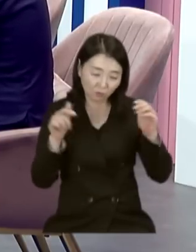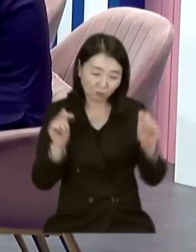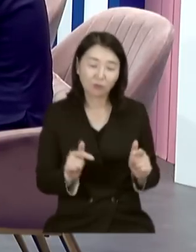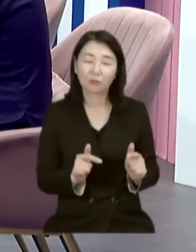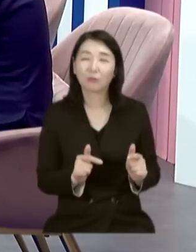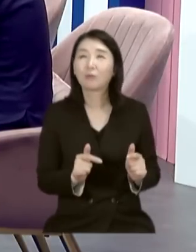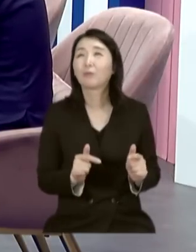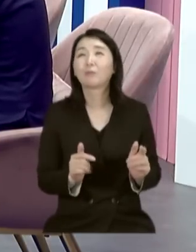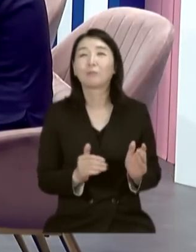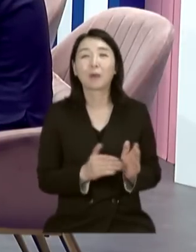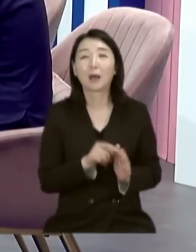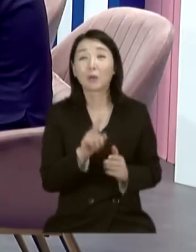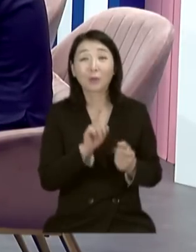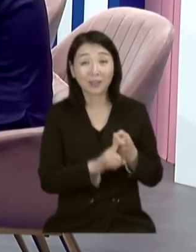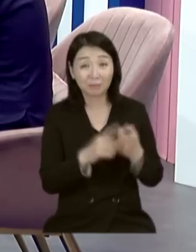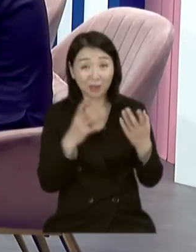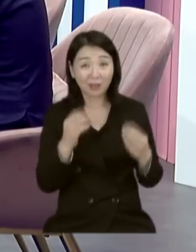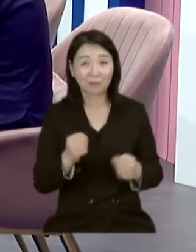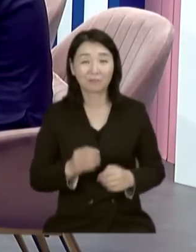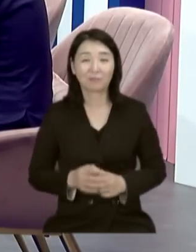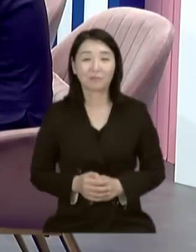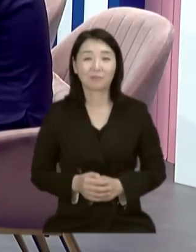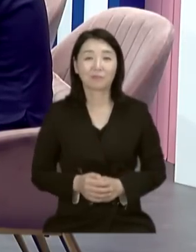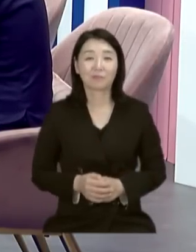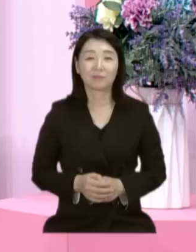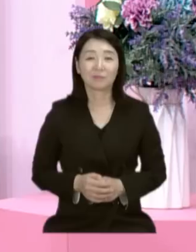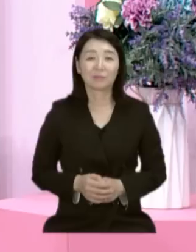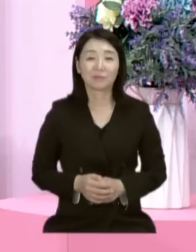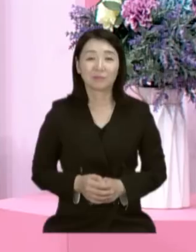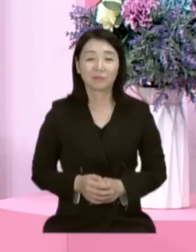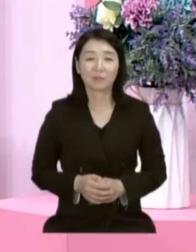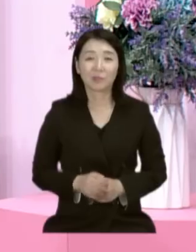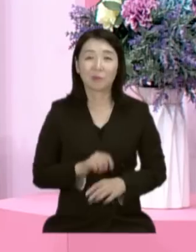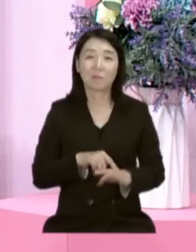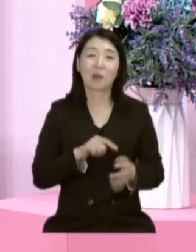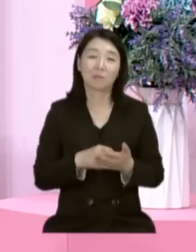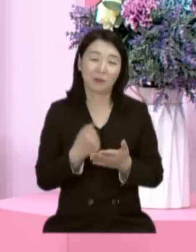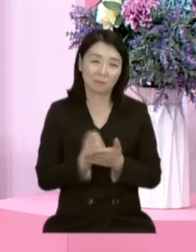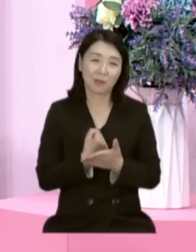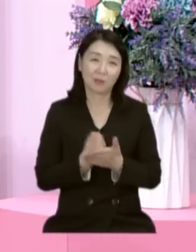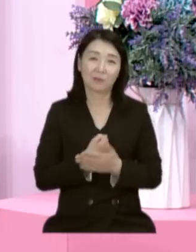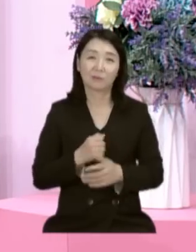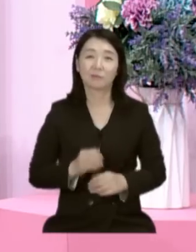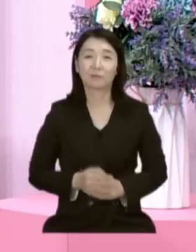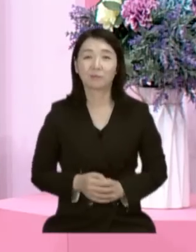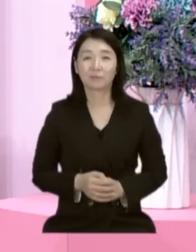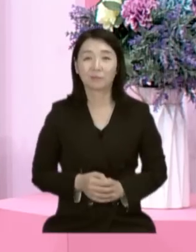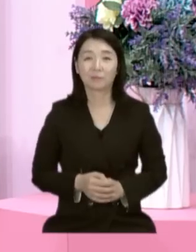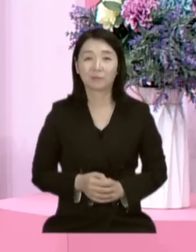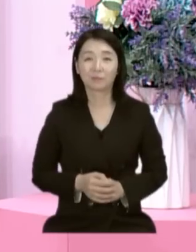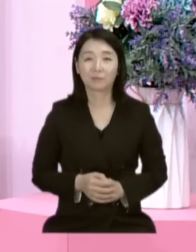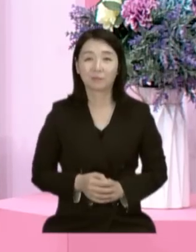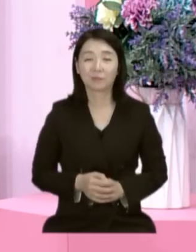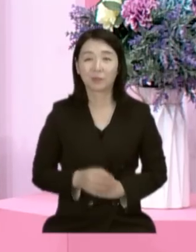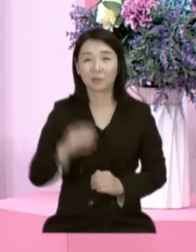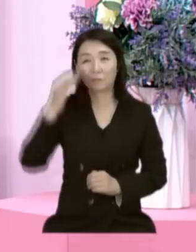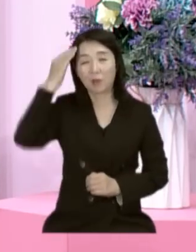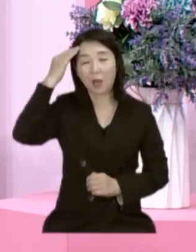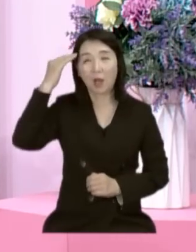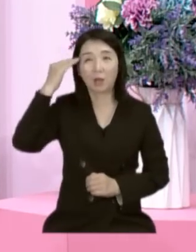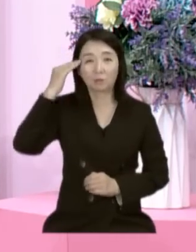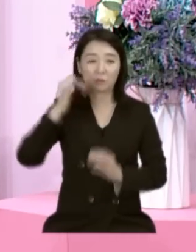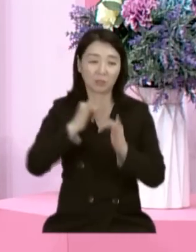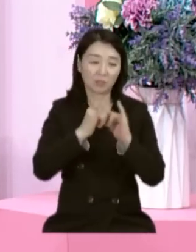여기에 큰 관심이 있으시다고요? 참 가슴 아픈 일인데요. 네. 지금 우리 한국이 인구